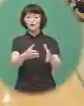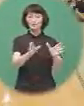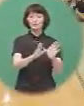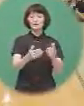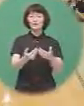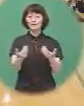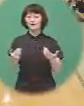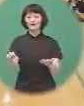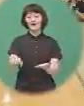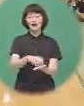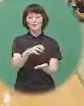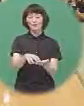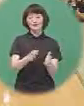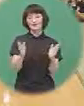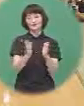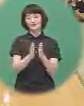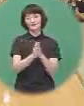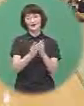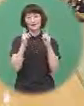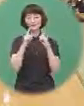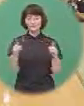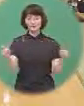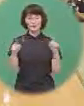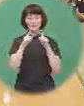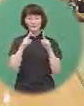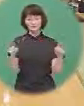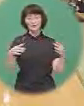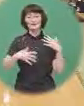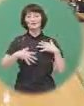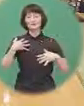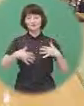おもちゃのチャチャチャを演奏して楽しみました。